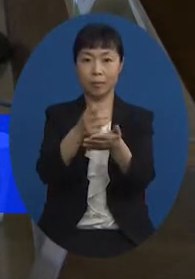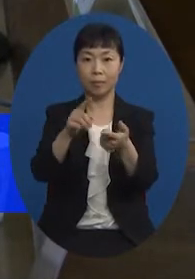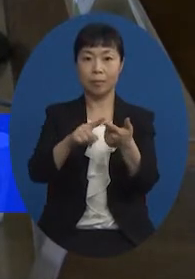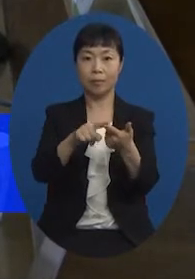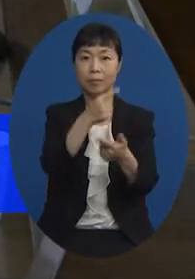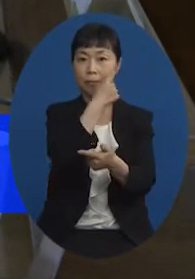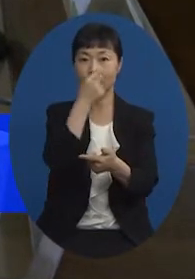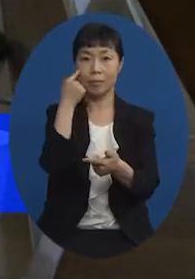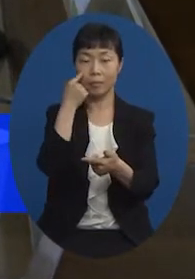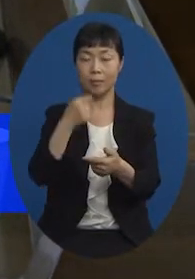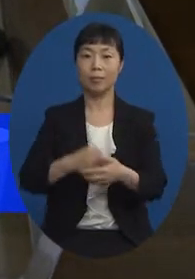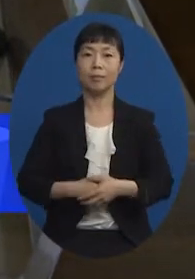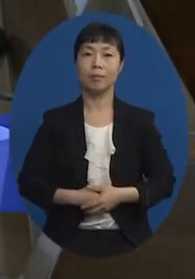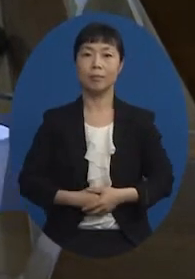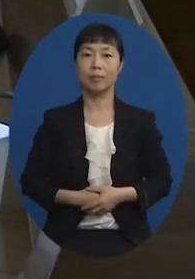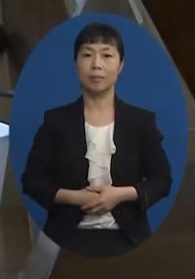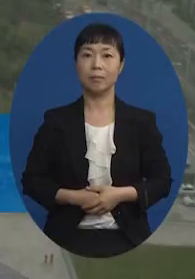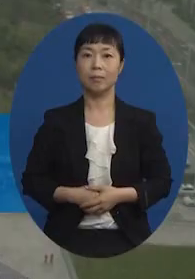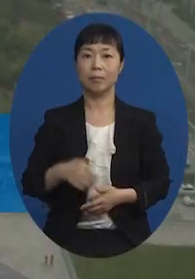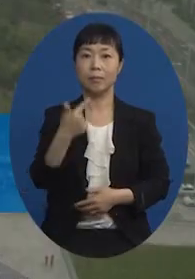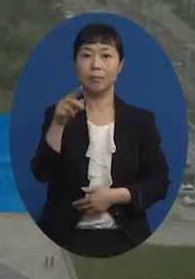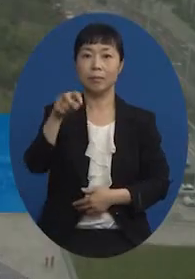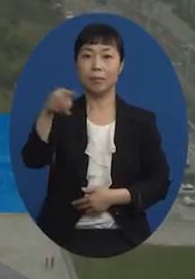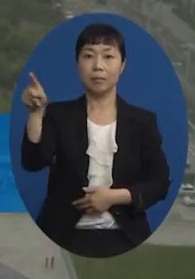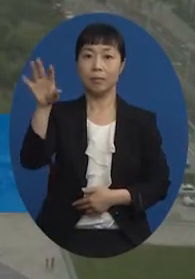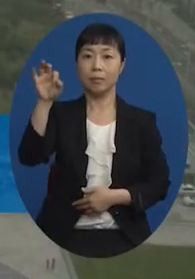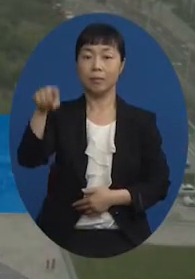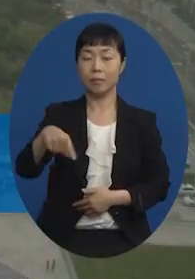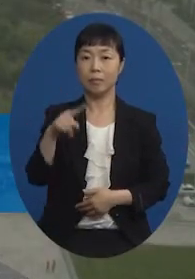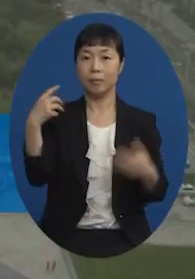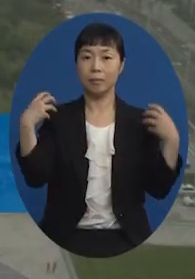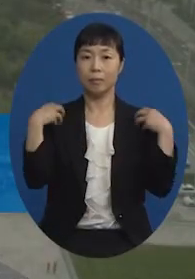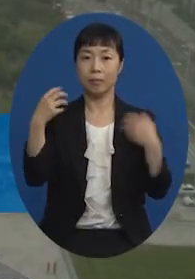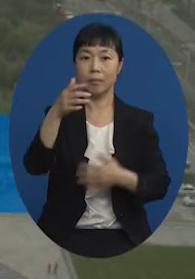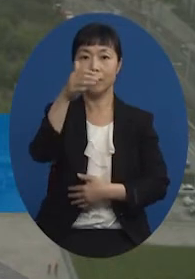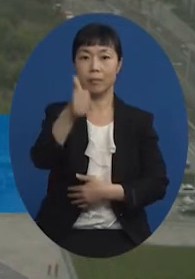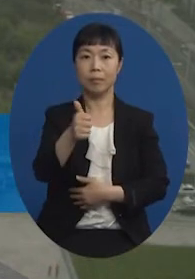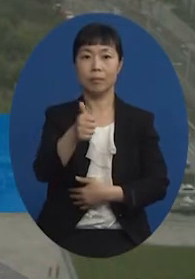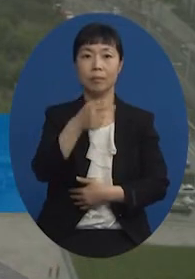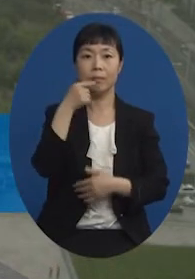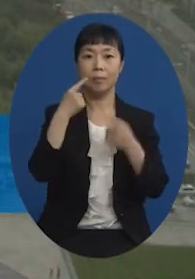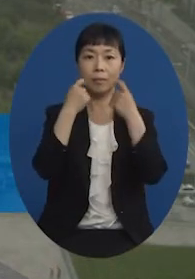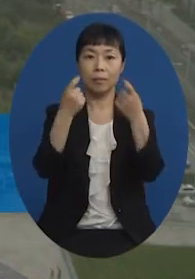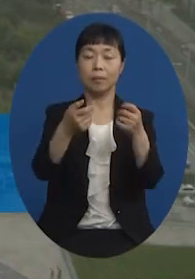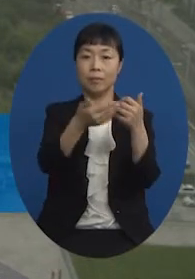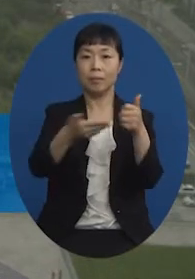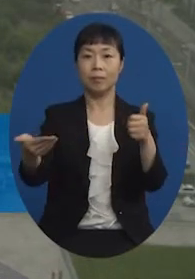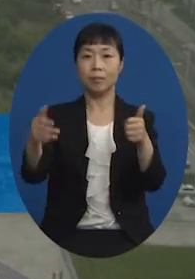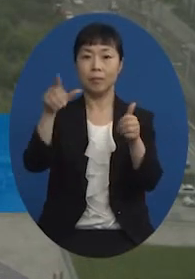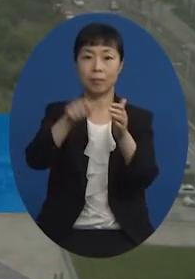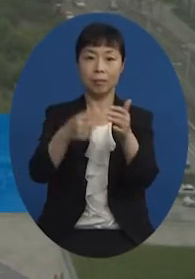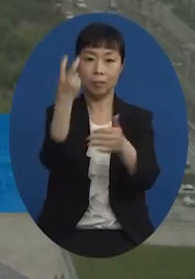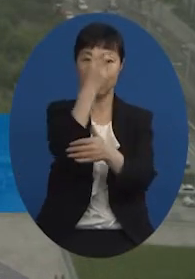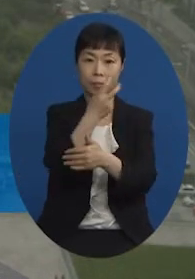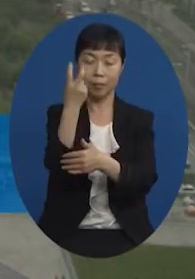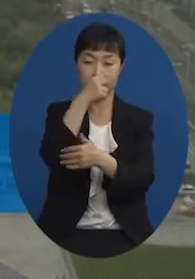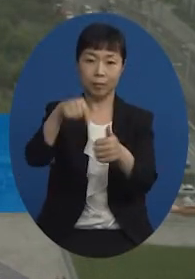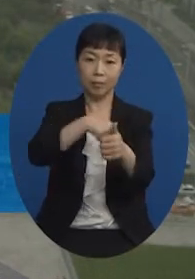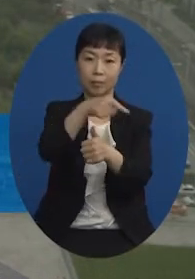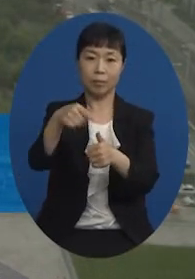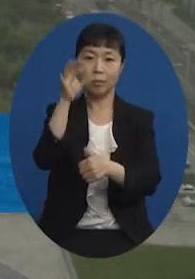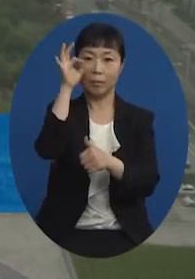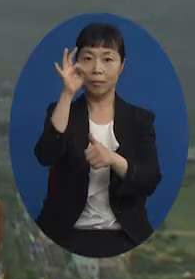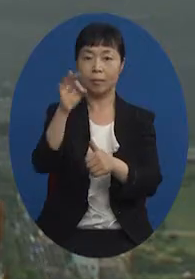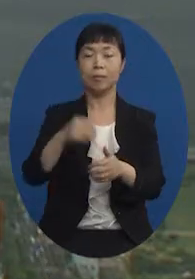정책들을 확인했습니다 남사고 소방방재청장은 한강 통합 물관리센터를 방문해 현장을